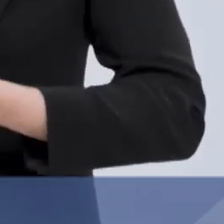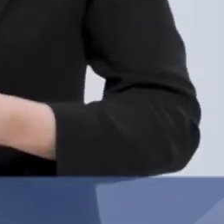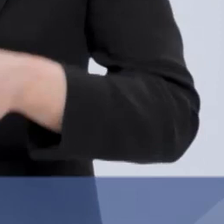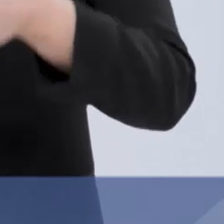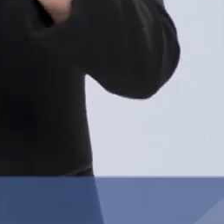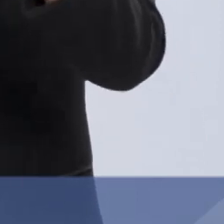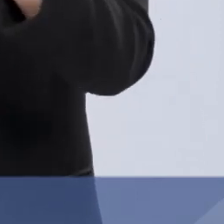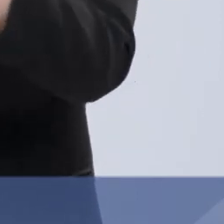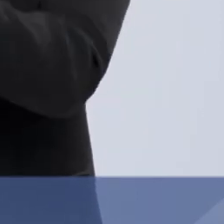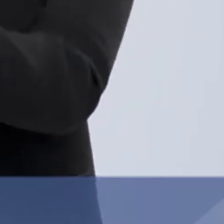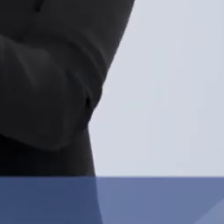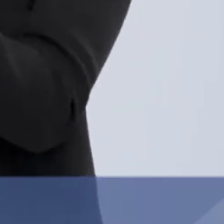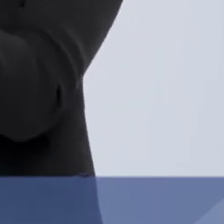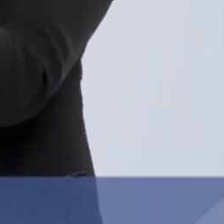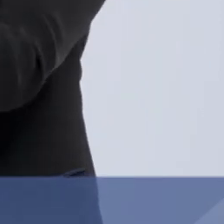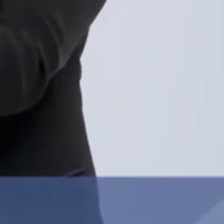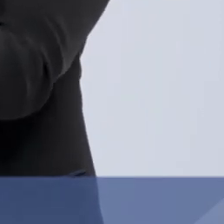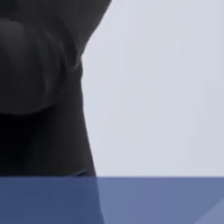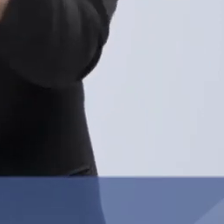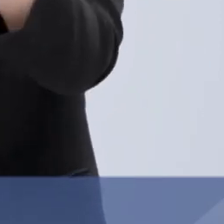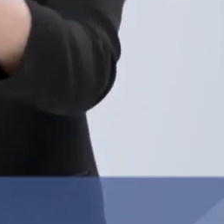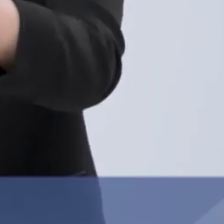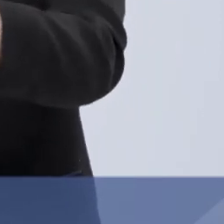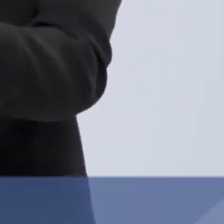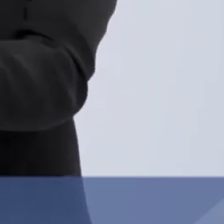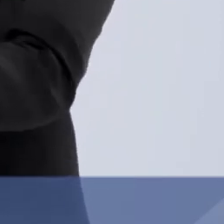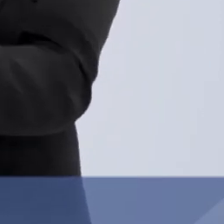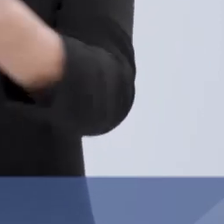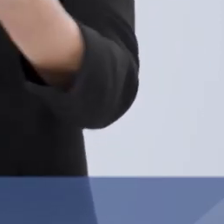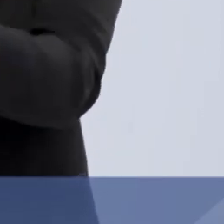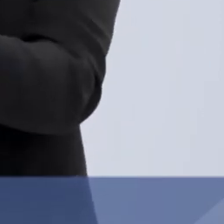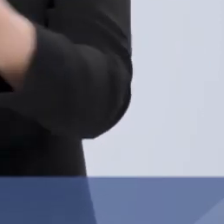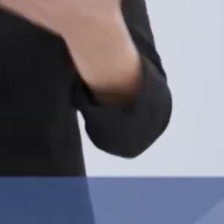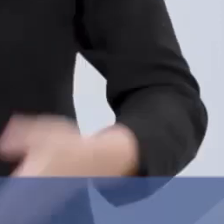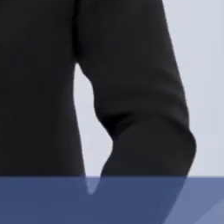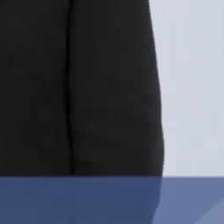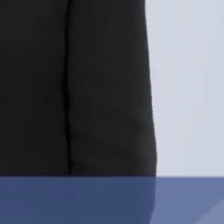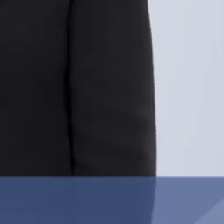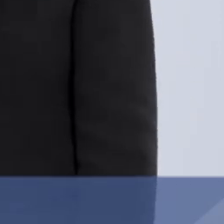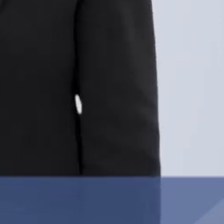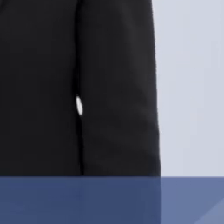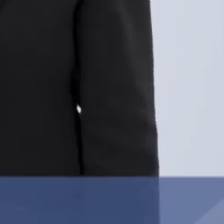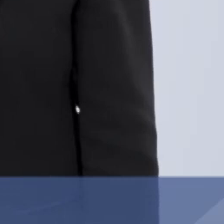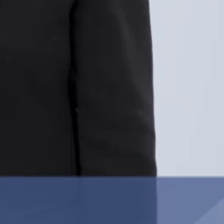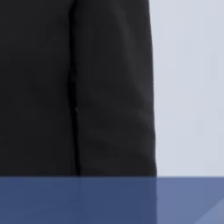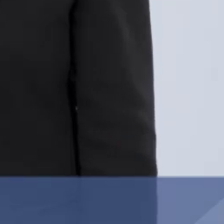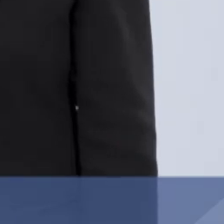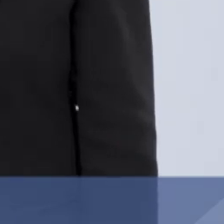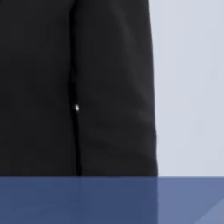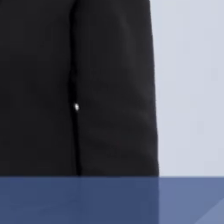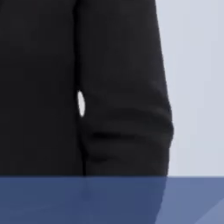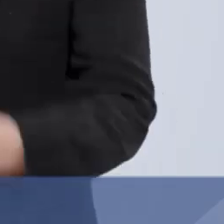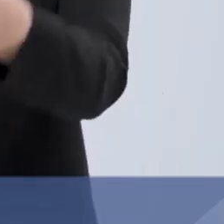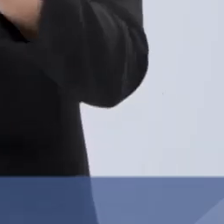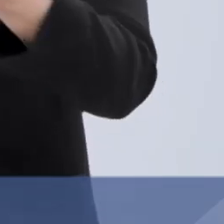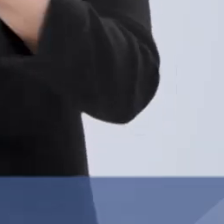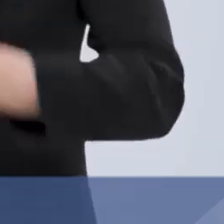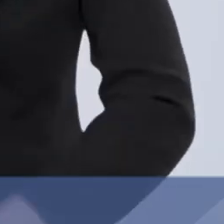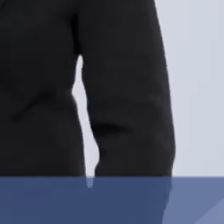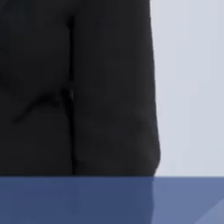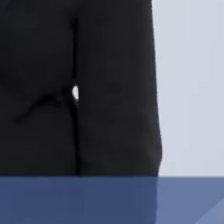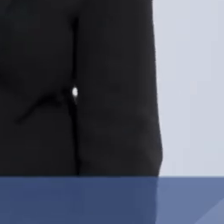등록된 주소지에 따라 관내 또는 관외 선거인으로 구분하여 투표가 실시됩니다.